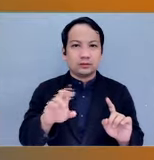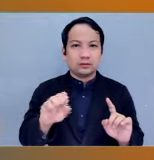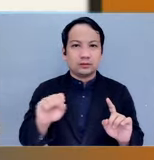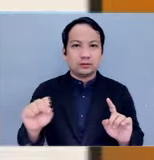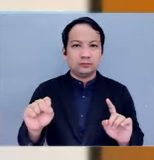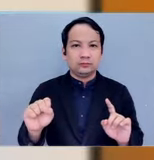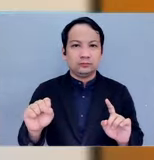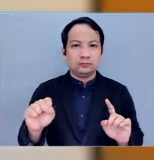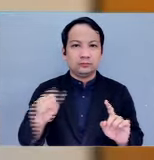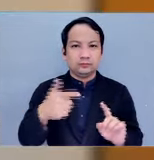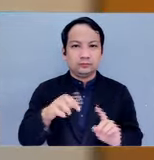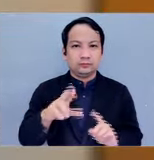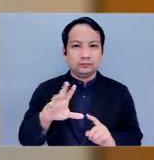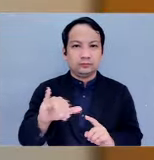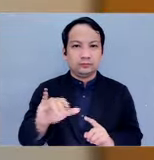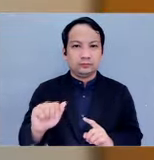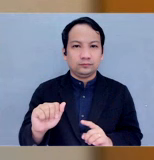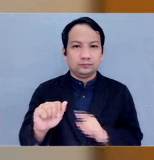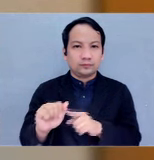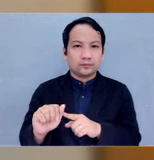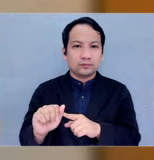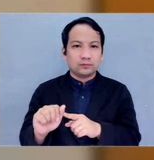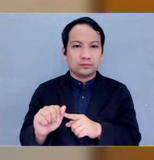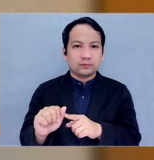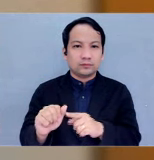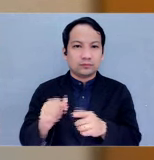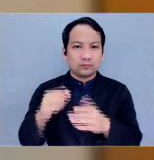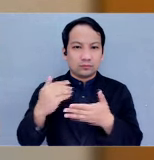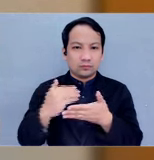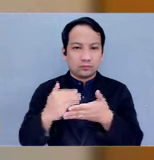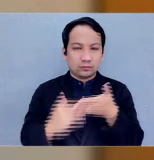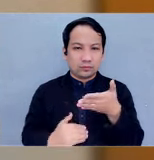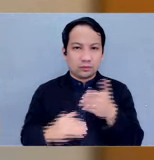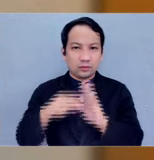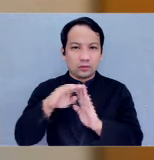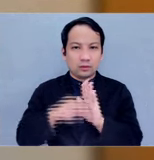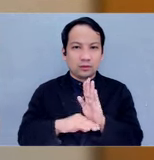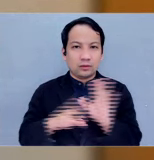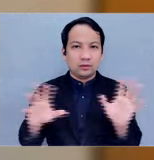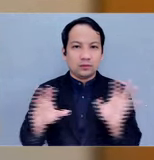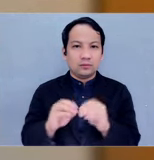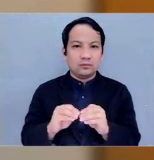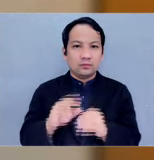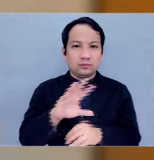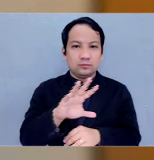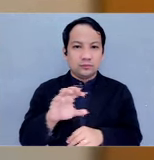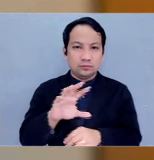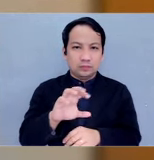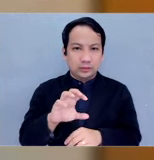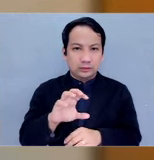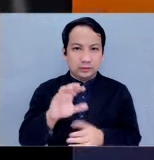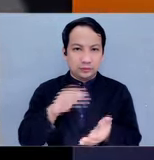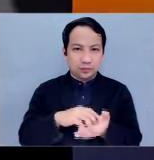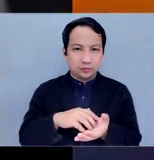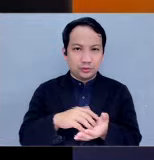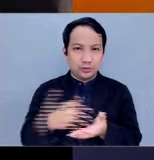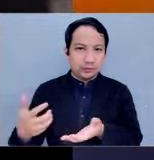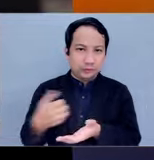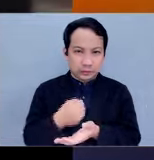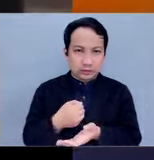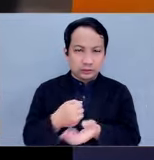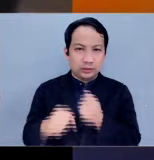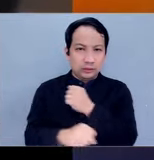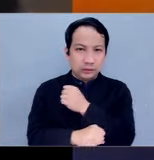mga resibo ng mga ipinadalang pera at listahan ng biktima, aabot sa higit kalahating milyong piso ang nakulimbat ni Garcia. Lumapit daw